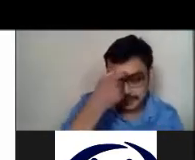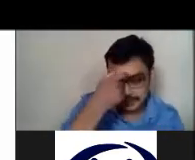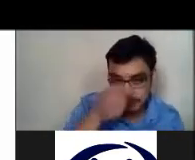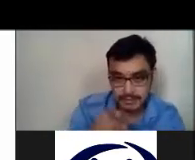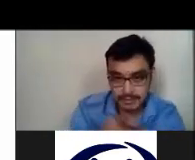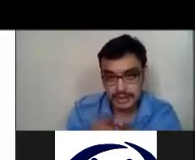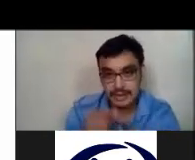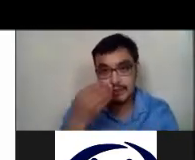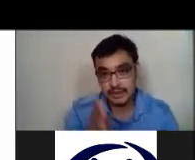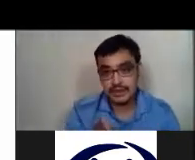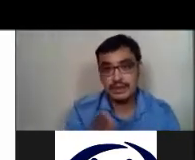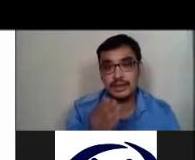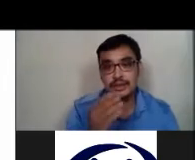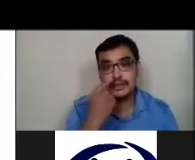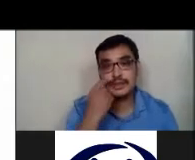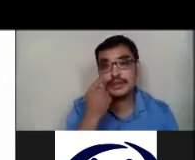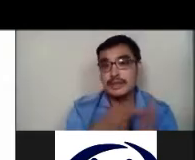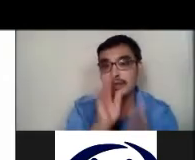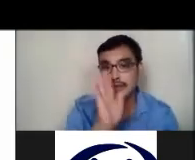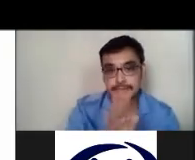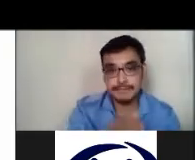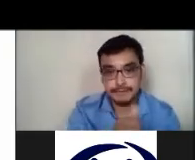आत्महत्याको जोखिम बढ्ने देखिन्छ. नेक्स्ट स्लाइड.